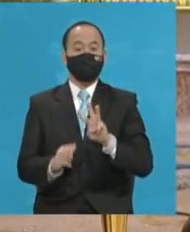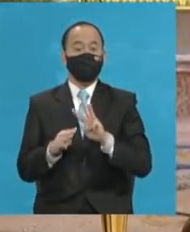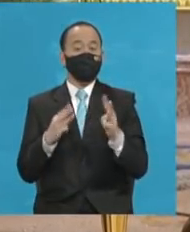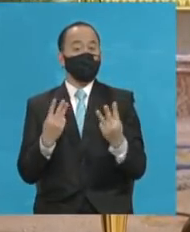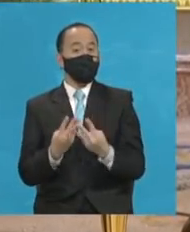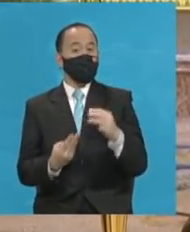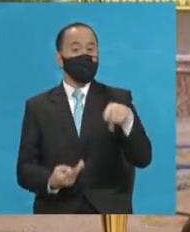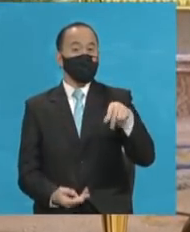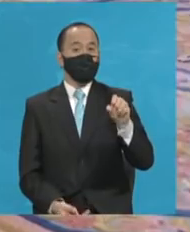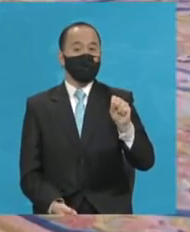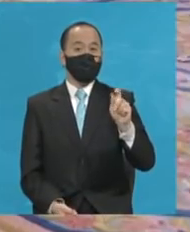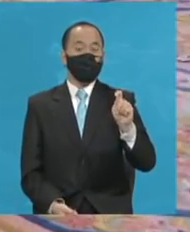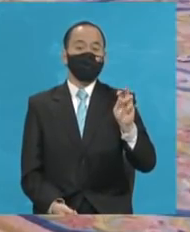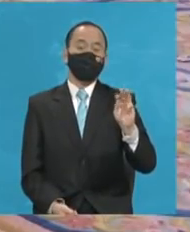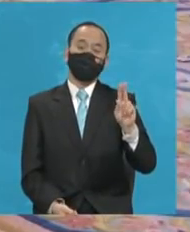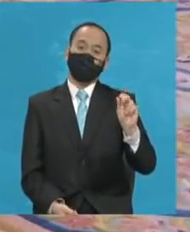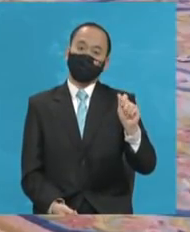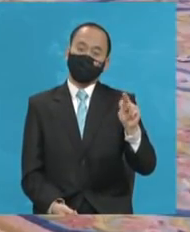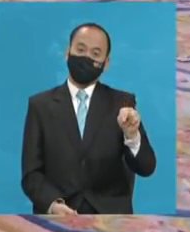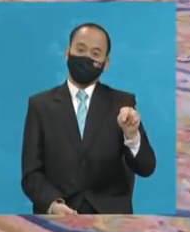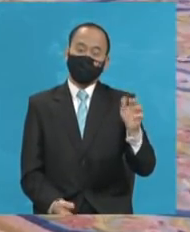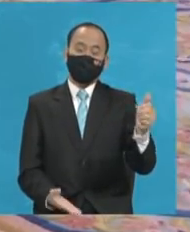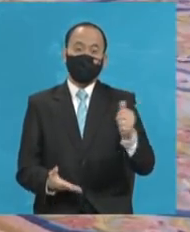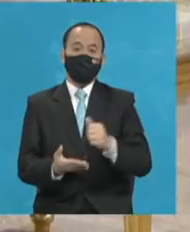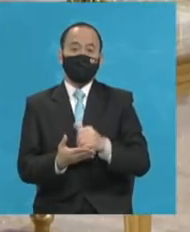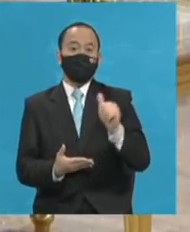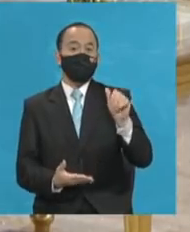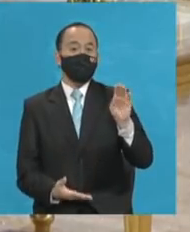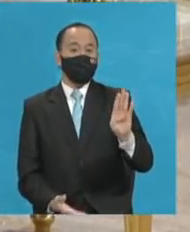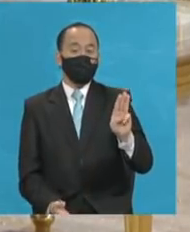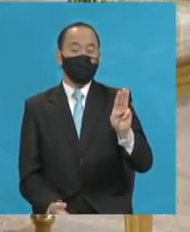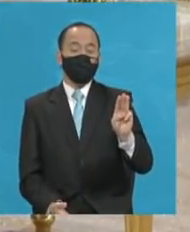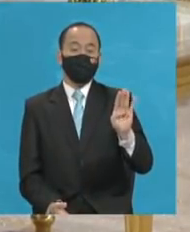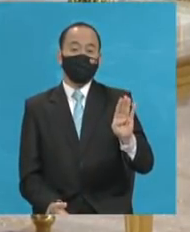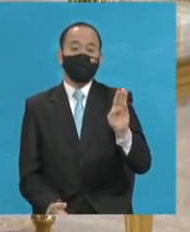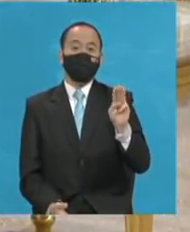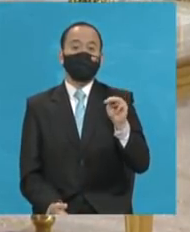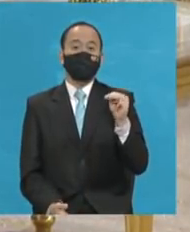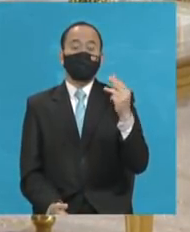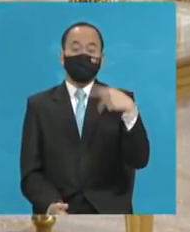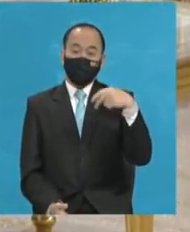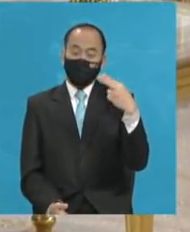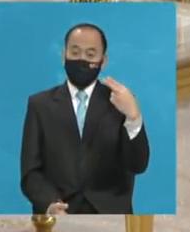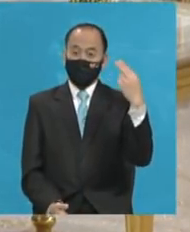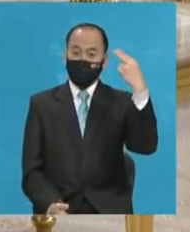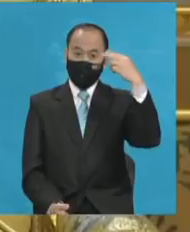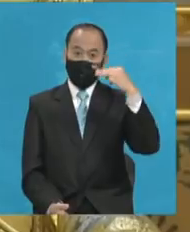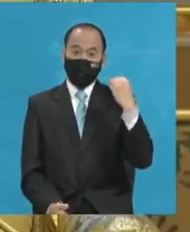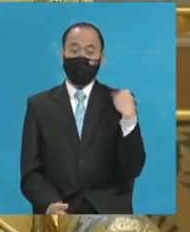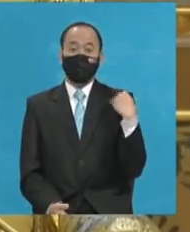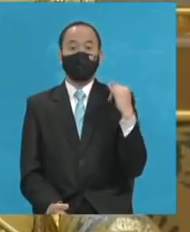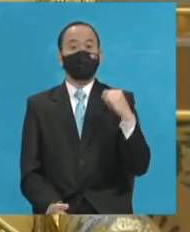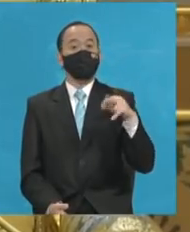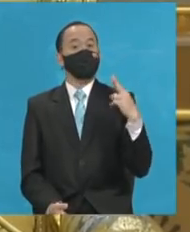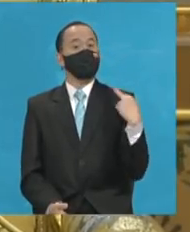turut hadir yang berhormat Pindad ular aja Mayor Jenderal besar ah Datuk Paduka Sri Haji